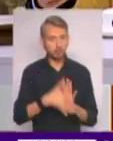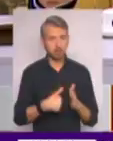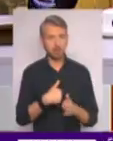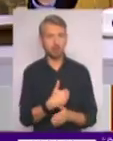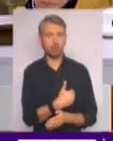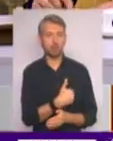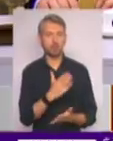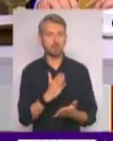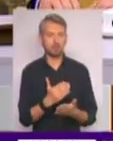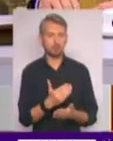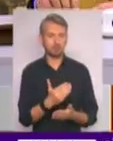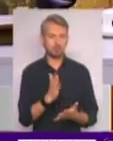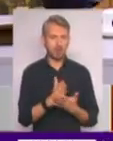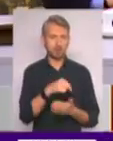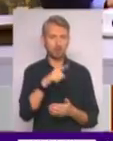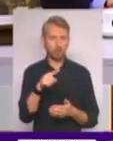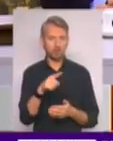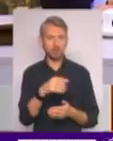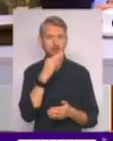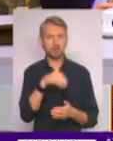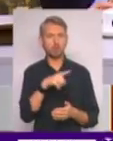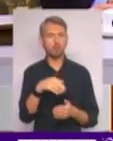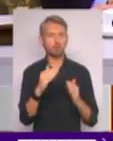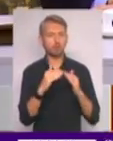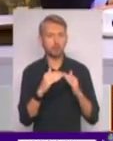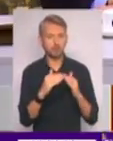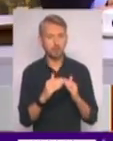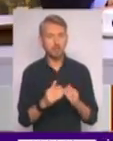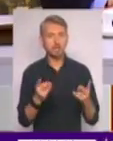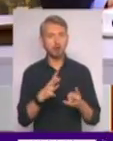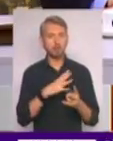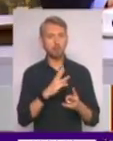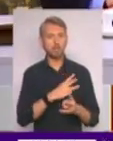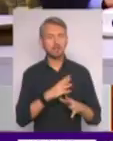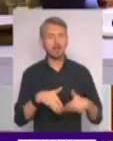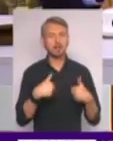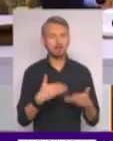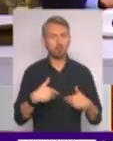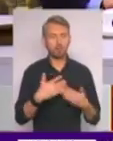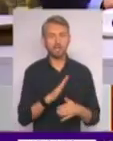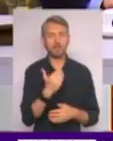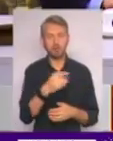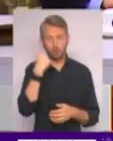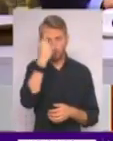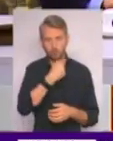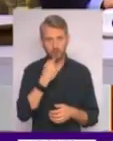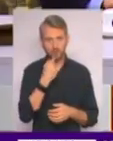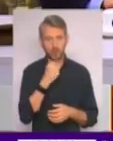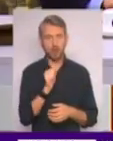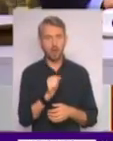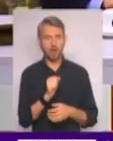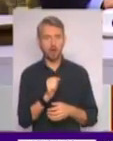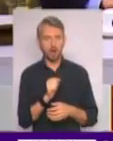хотів би мати номер, якщо, можливо, ви дозвонились би номер будинку, звичайно, що треба було ініціативу проявити не вам особисто, а, по крайній